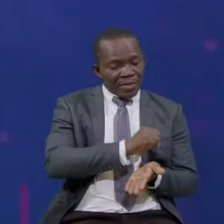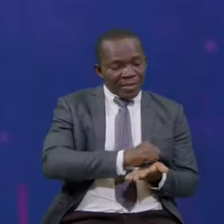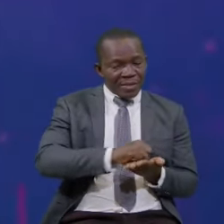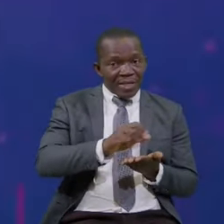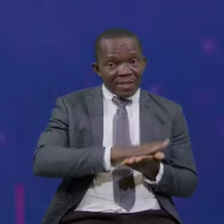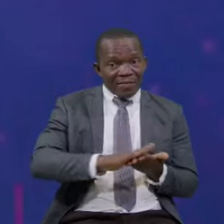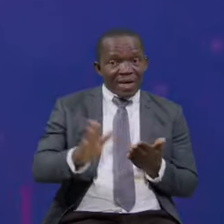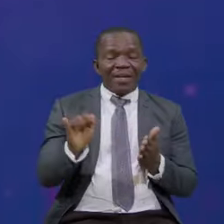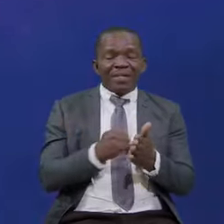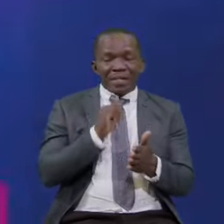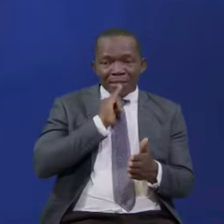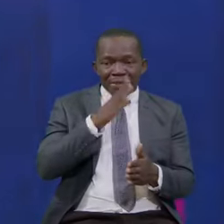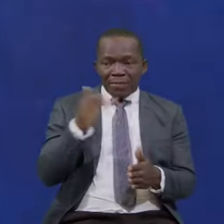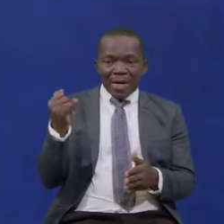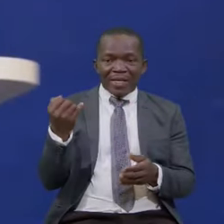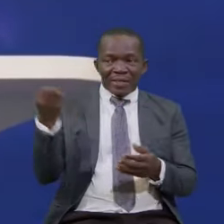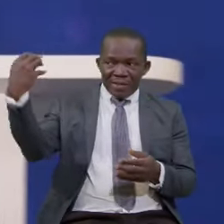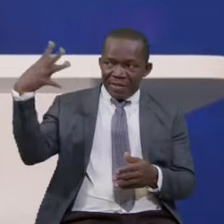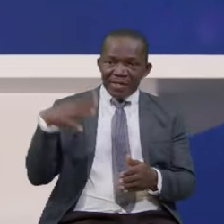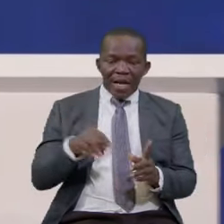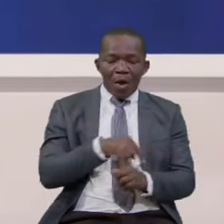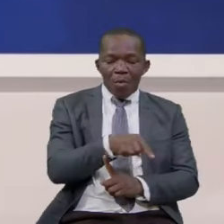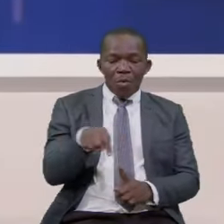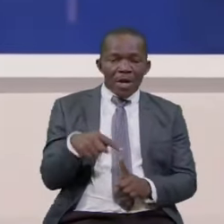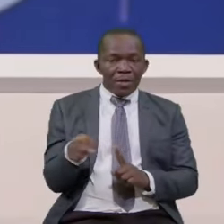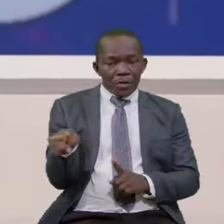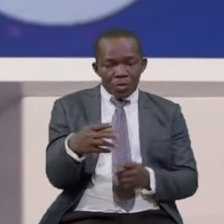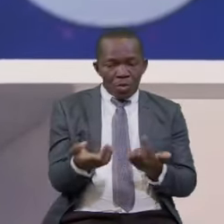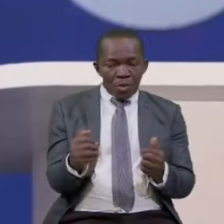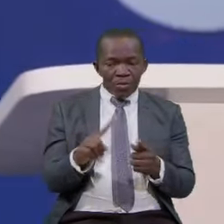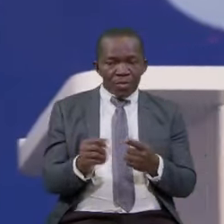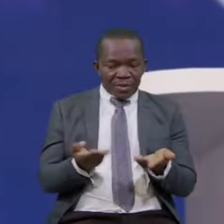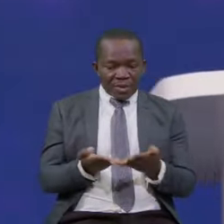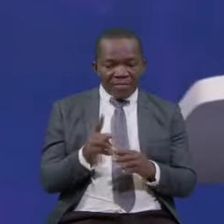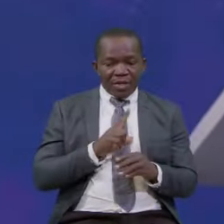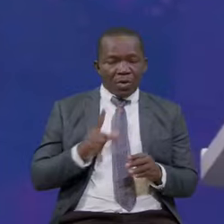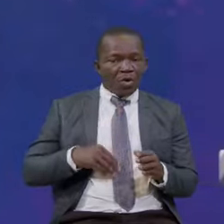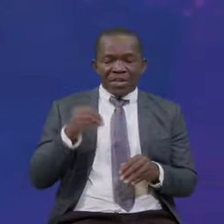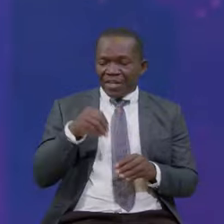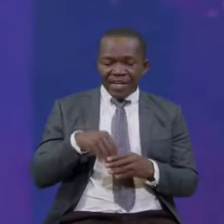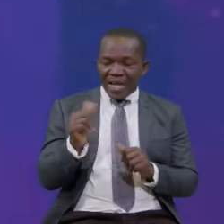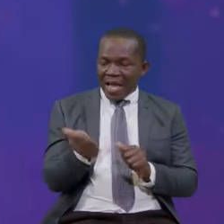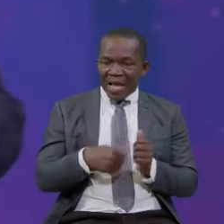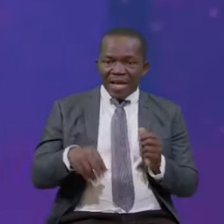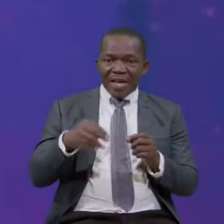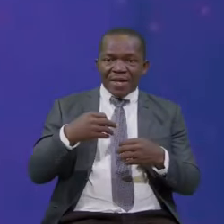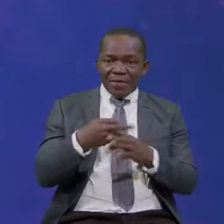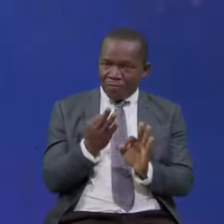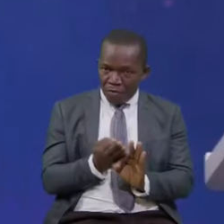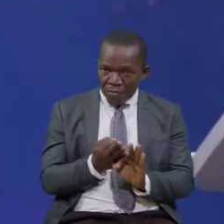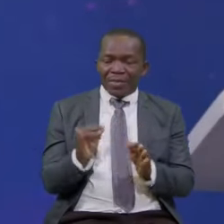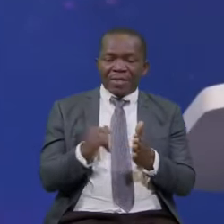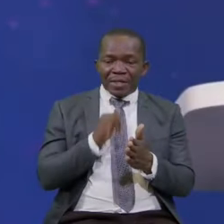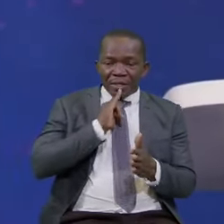dans n'importe quelle capacité il y a pas d'orgueil en cela il y a pas de colère dans la grâce